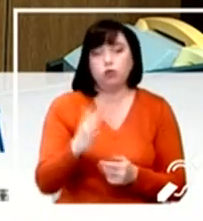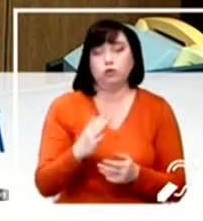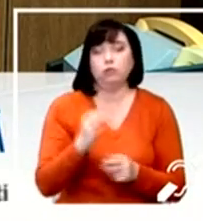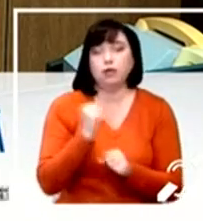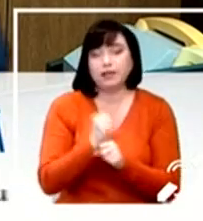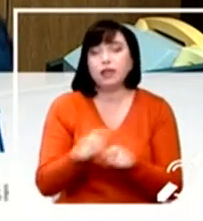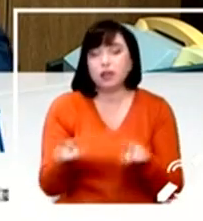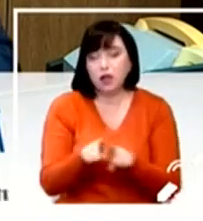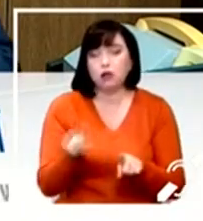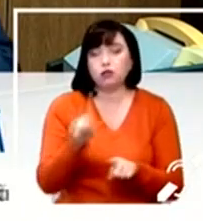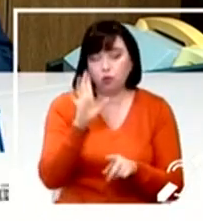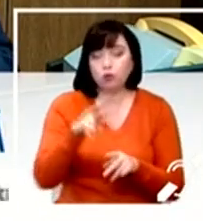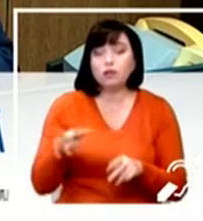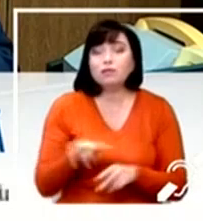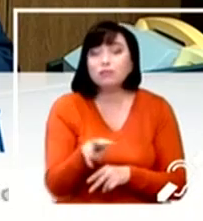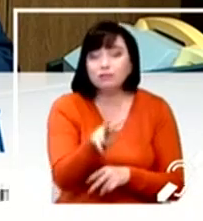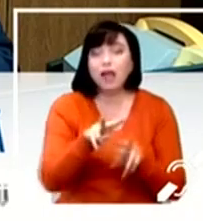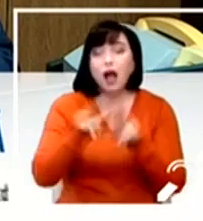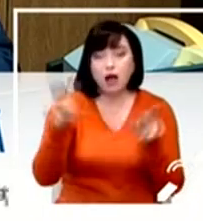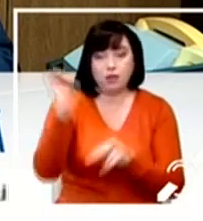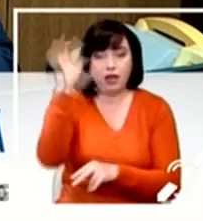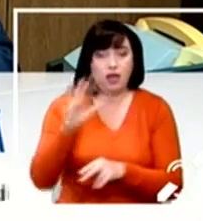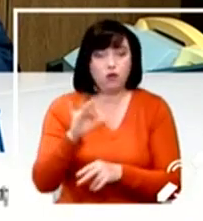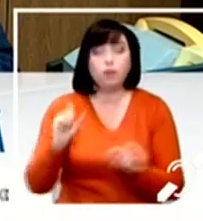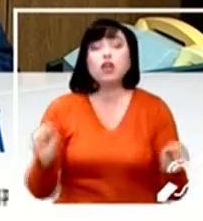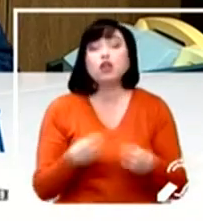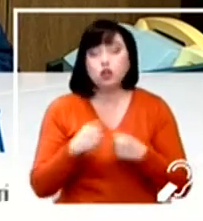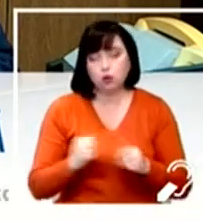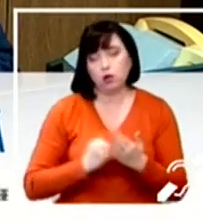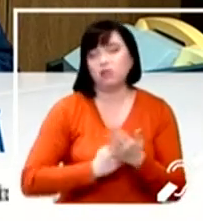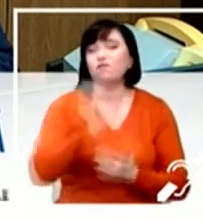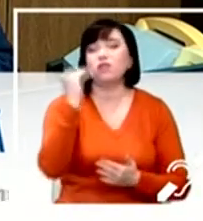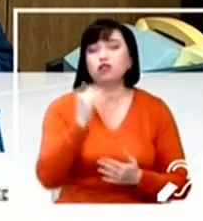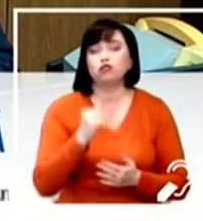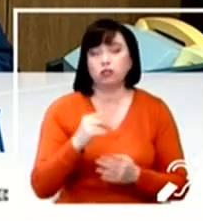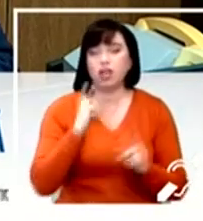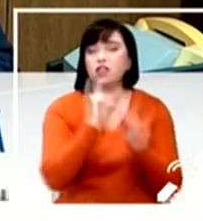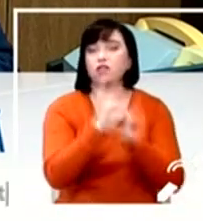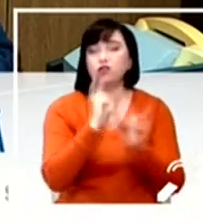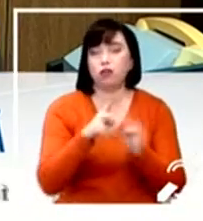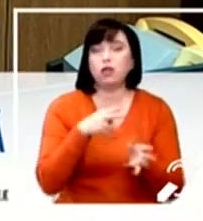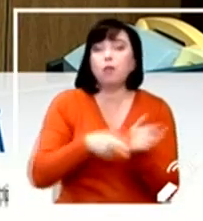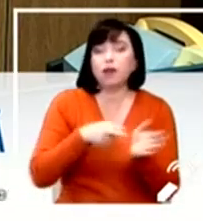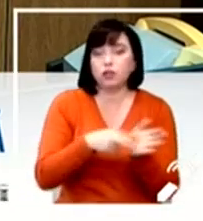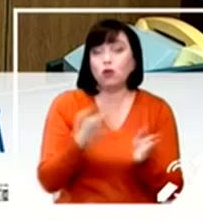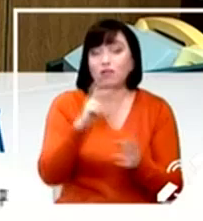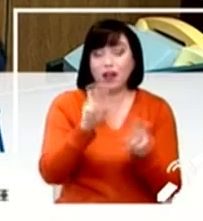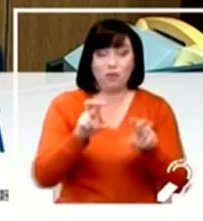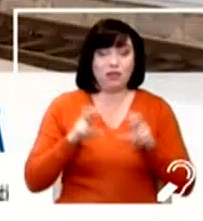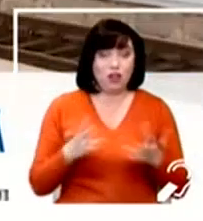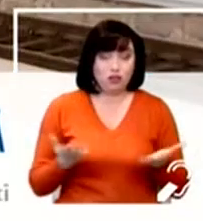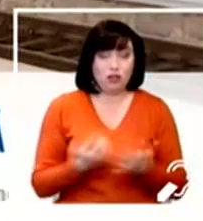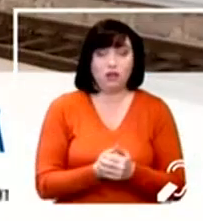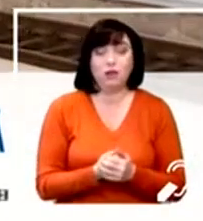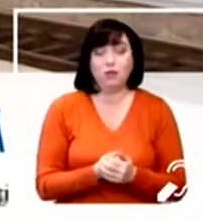faptul că va fi ecartament european și va fi o viteză înaltă de circulație a trenurilor de călători. Înaltă în